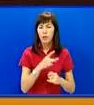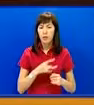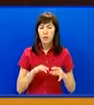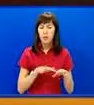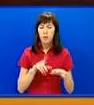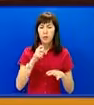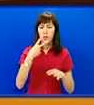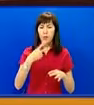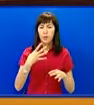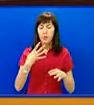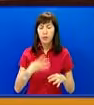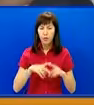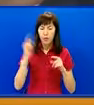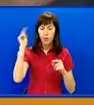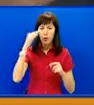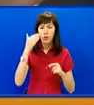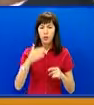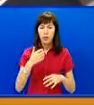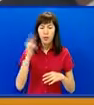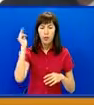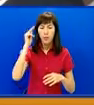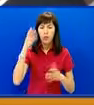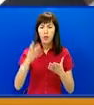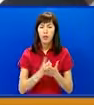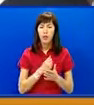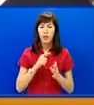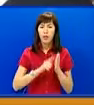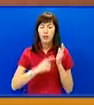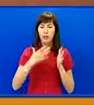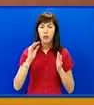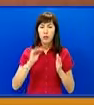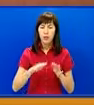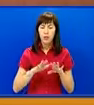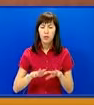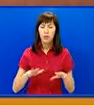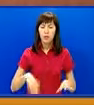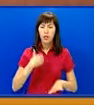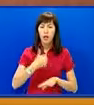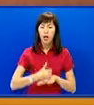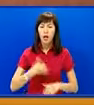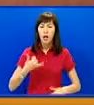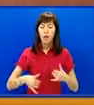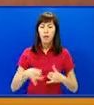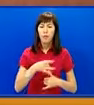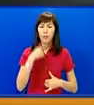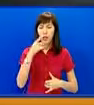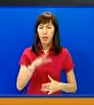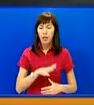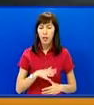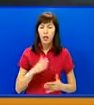действуют 124 школы. В них среднее образование получают 75 тысяч детей. Главный педагог района рассказал